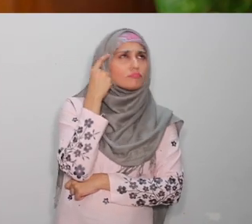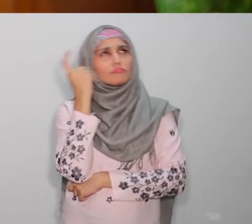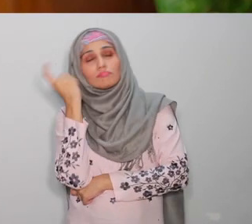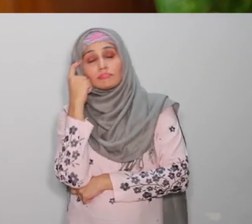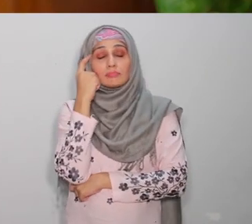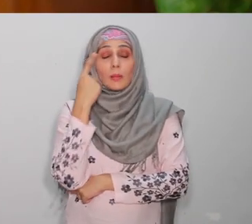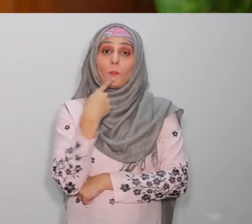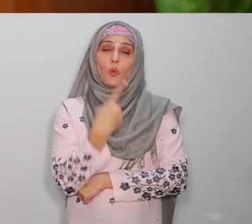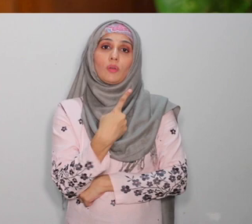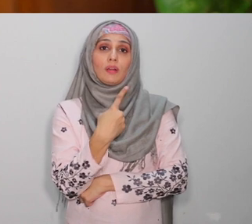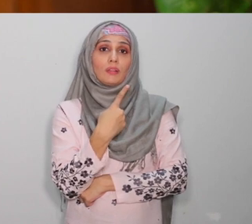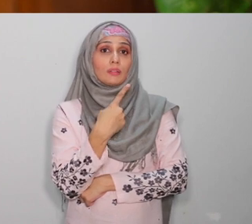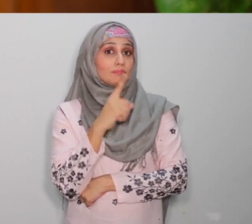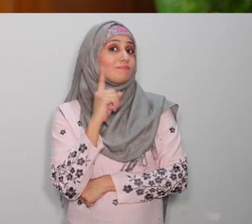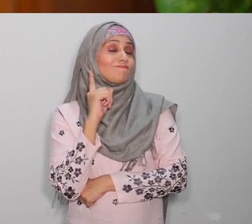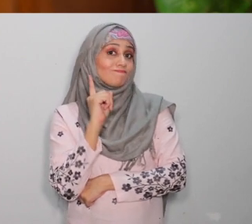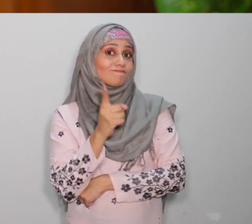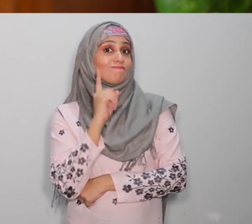सोचा और बोलिंग